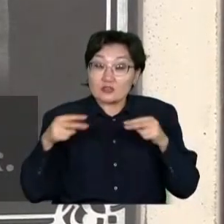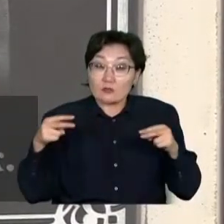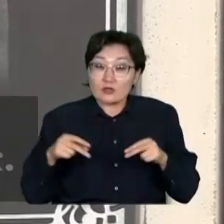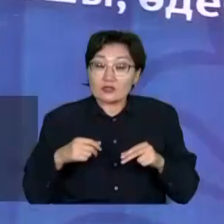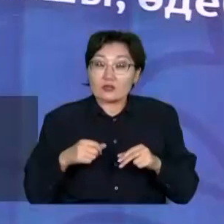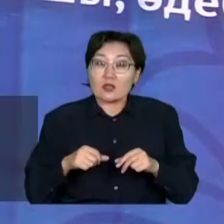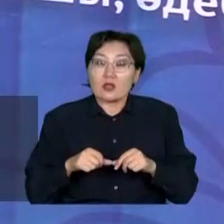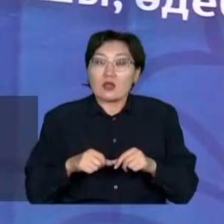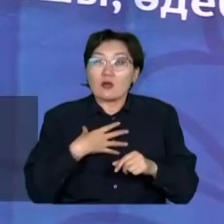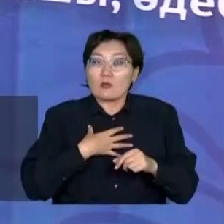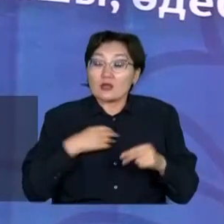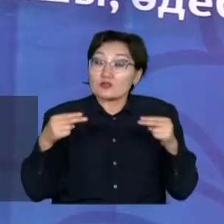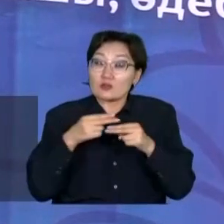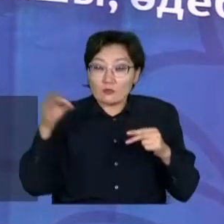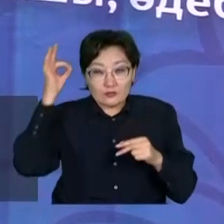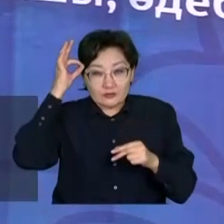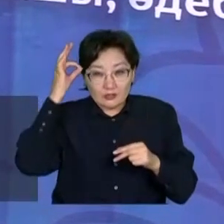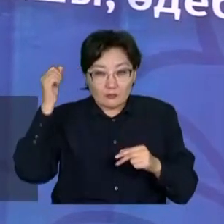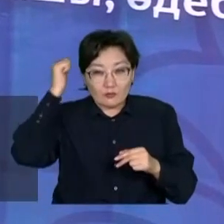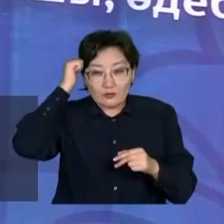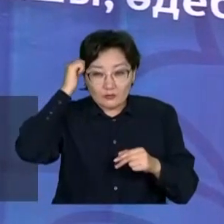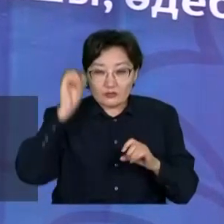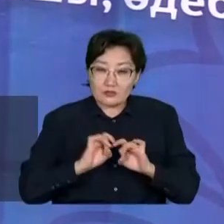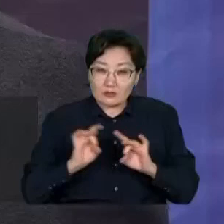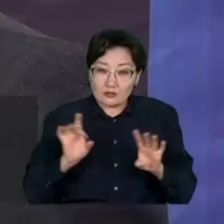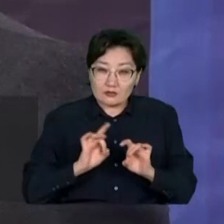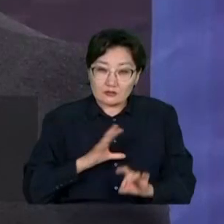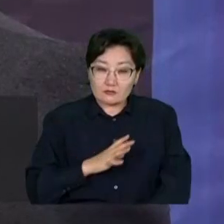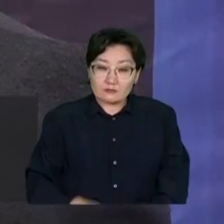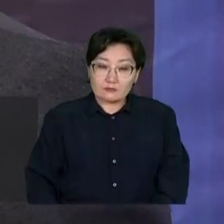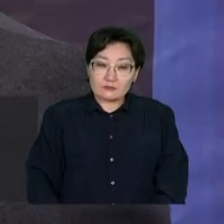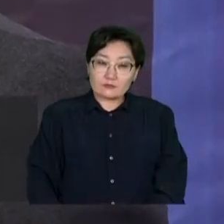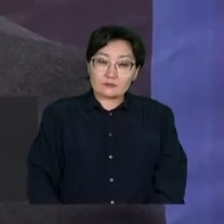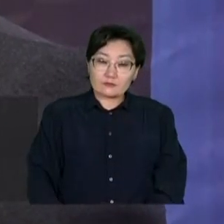елеулі туындыларын еске түсіріп, ыстық естеліктерін бөлісті.